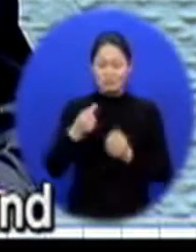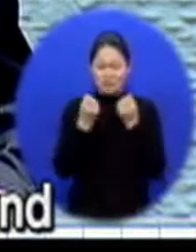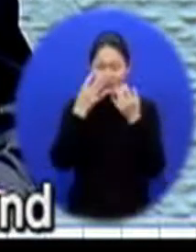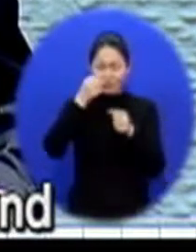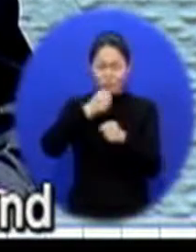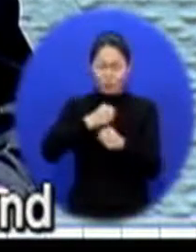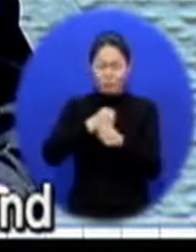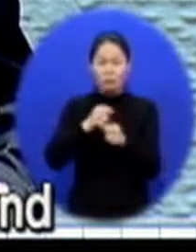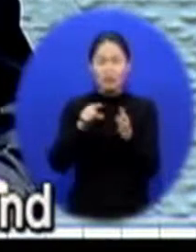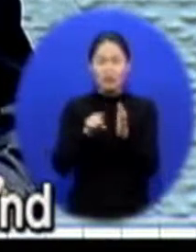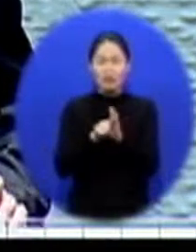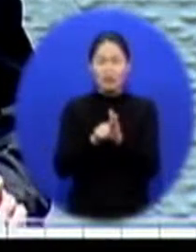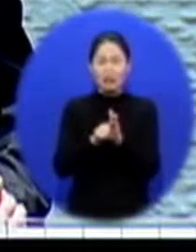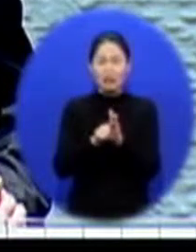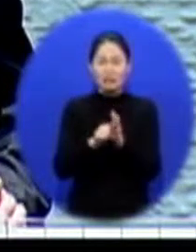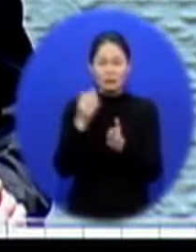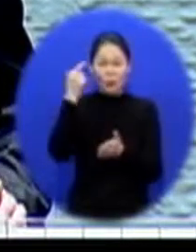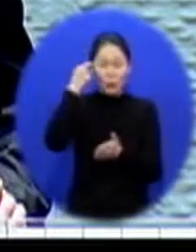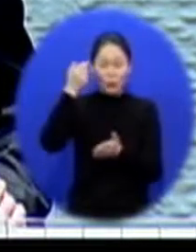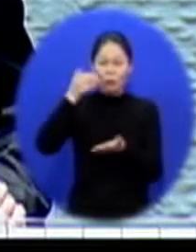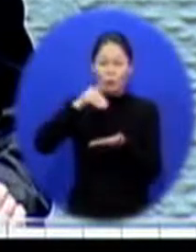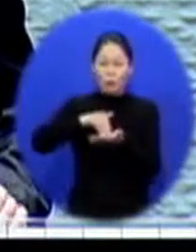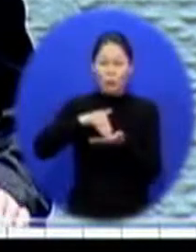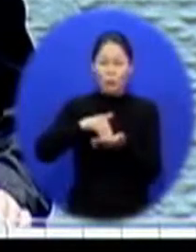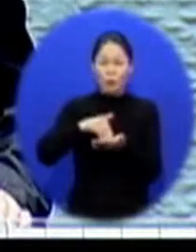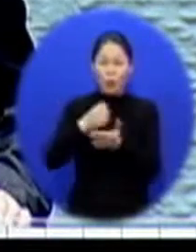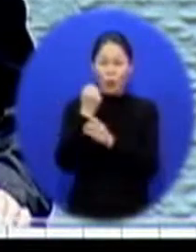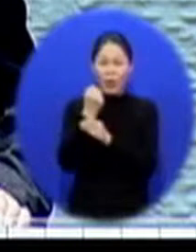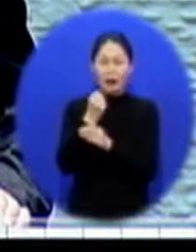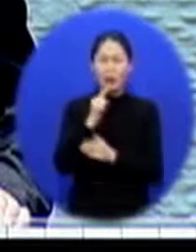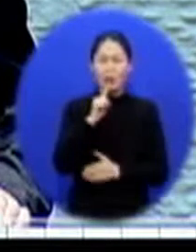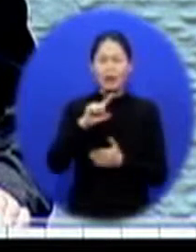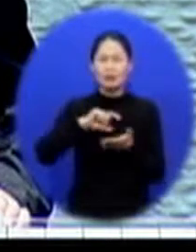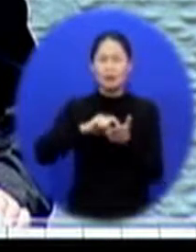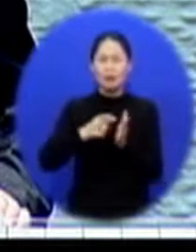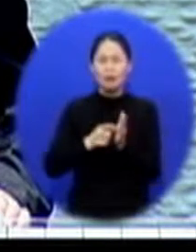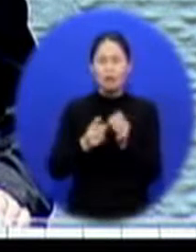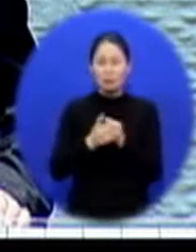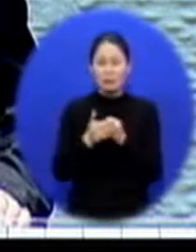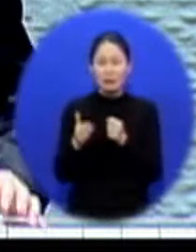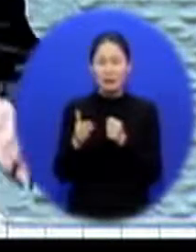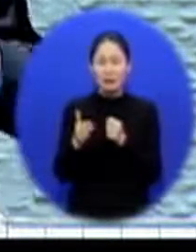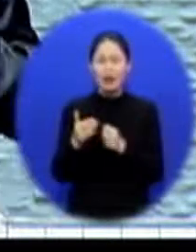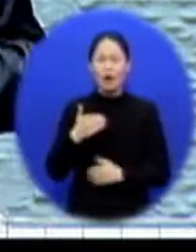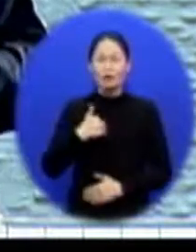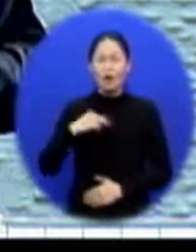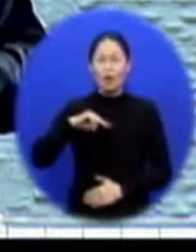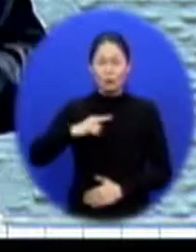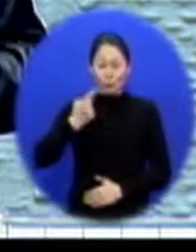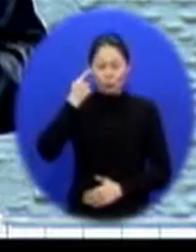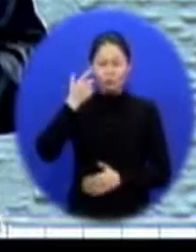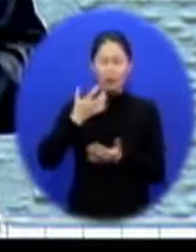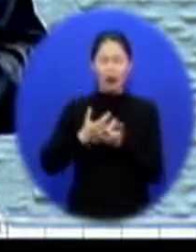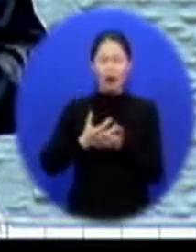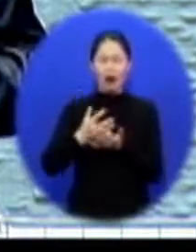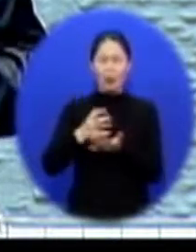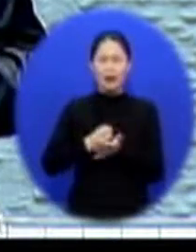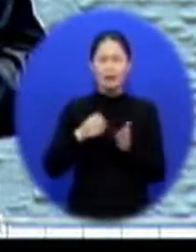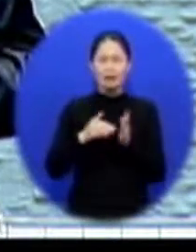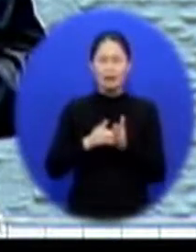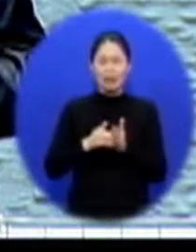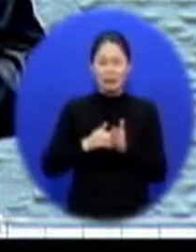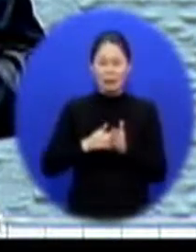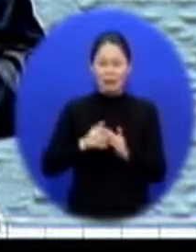믿는 것이 그 돌대가리 라고 말을 할 정도니까 아 저도 충격을 받았는데 그 아이들은